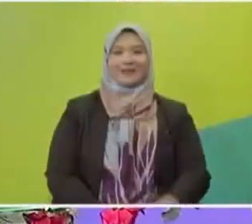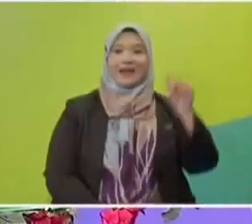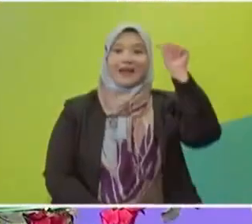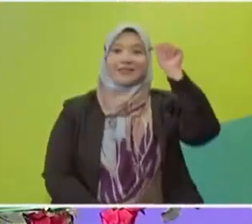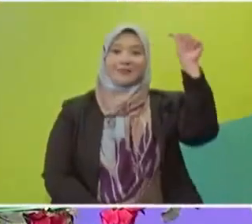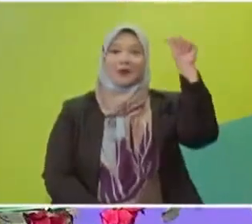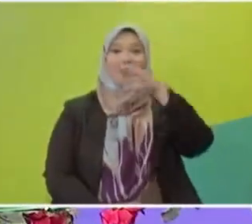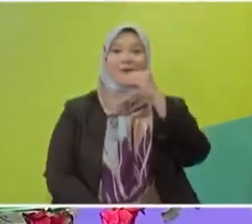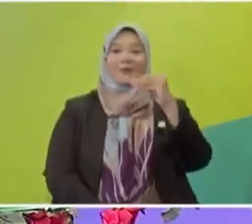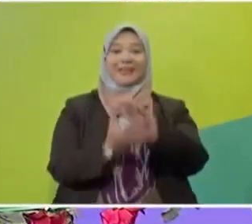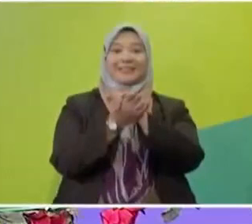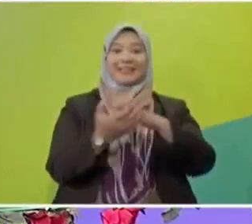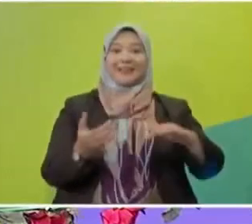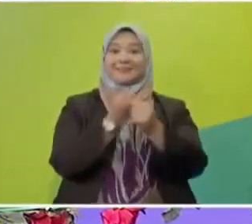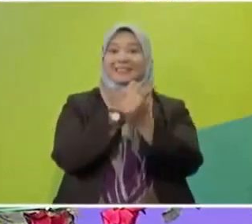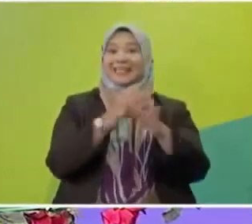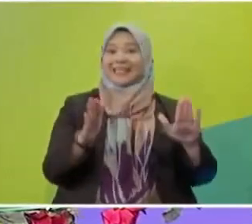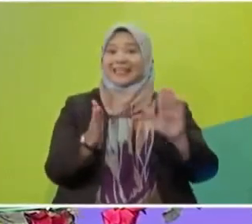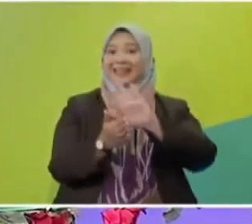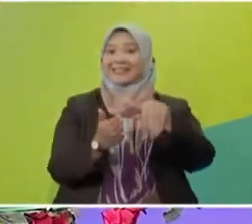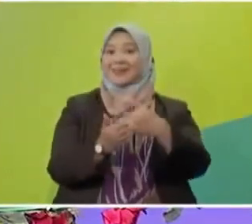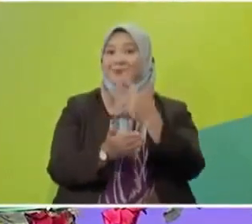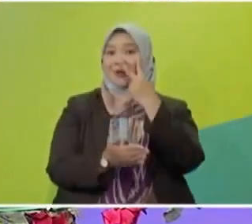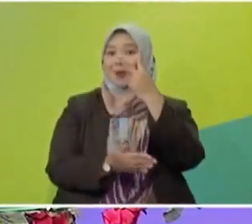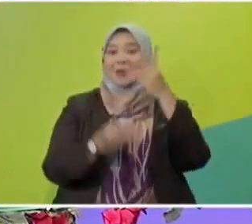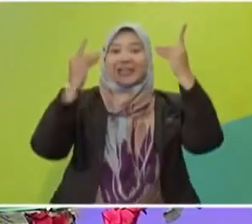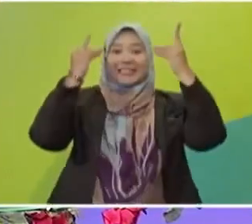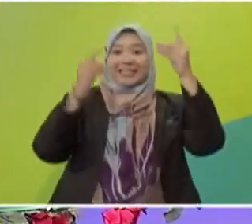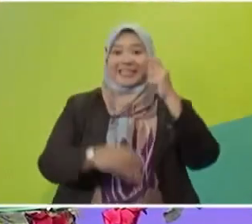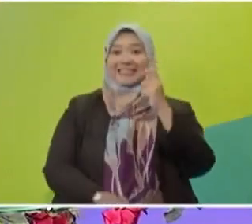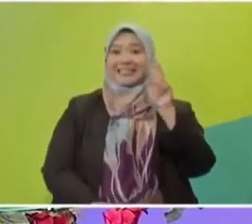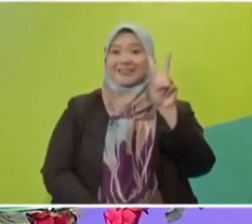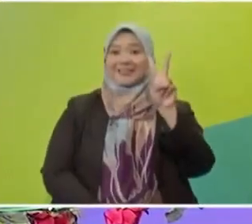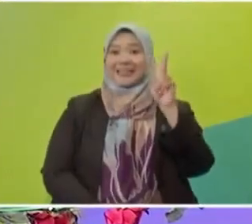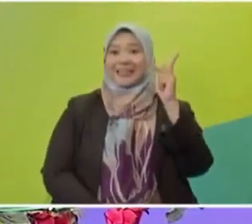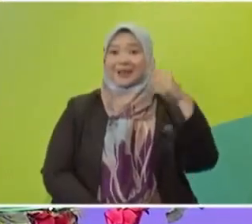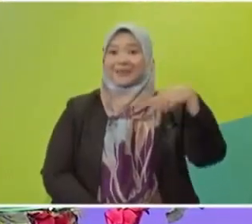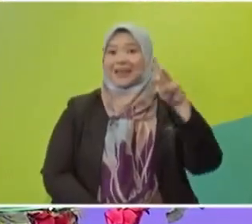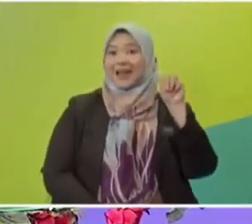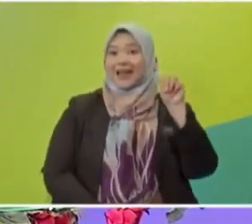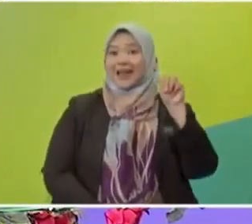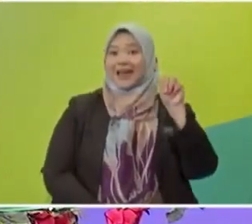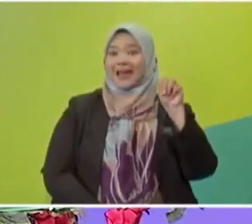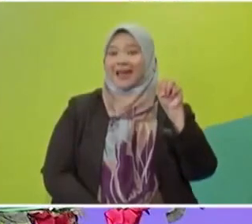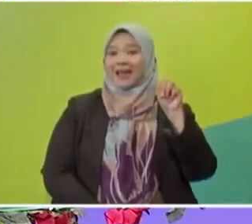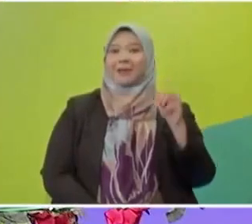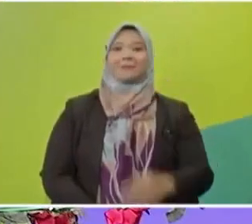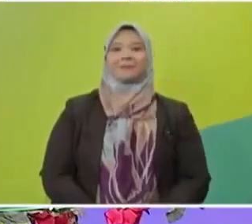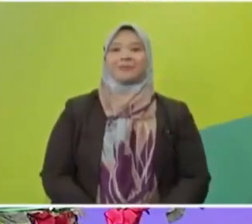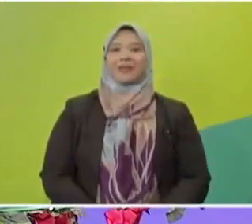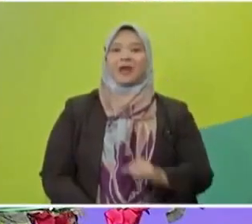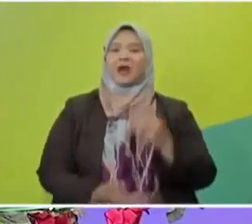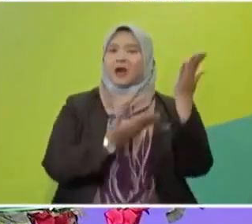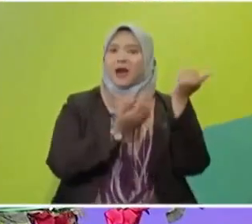Assalamualaikum, salam sejahtera. Selamat menonton Didik TV KPM. Apa khabar adik-adik? Abang Fizi harapkan semua dalam keadaan yang tenang-tenang, sentiasa